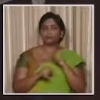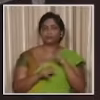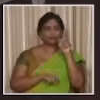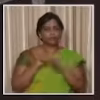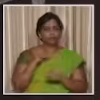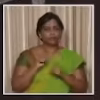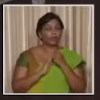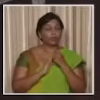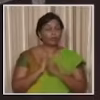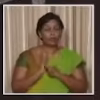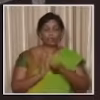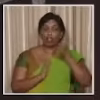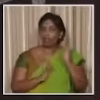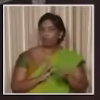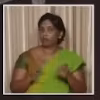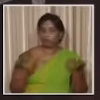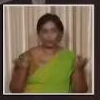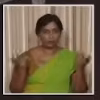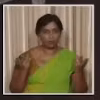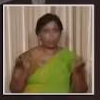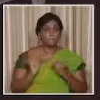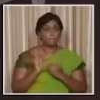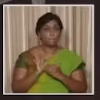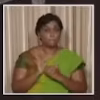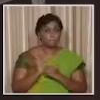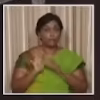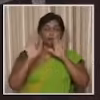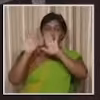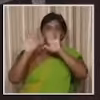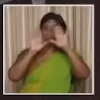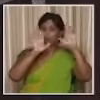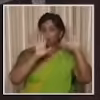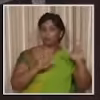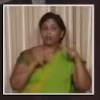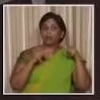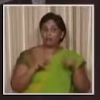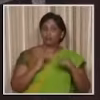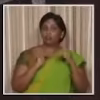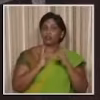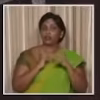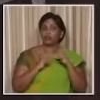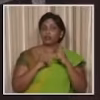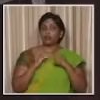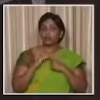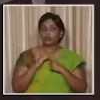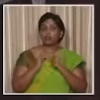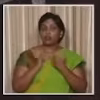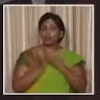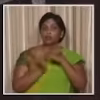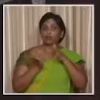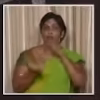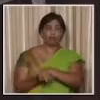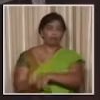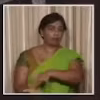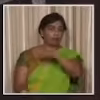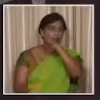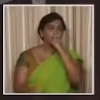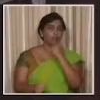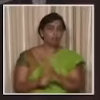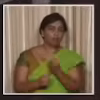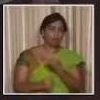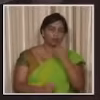කිසිවක් නීත්‍යානුකූල අනුමැතියකින් නෙවෙයි මිලියන ගණන් පෝස්ටර් ගහලා තිනවා අදත් නිවාස අධිකාරියේ කාමරවල පෝස්ටර් තිනවා මේවා රාජ්‍ය